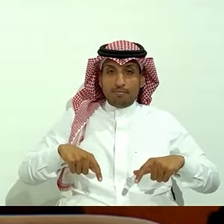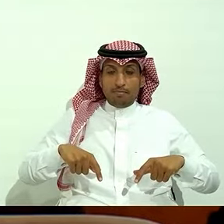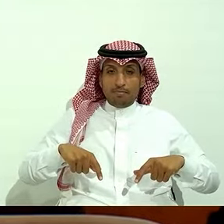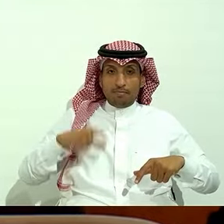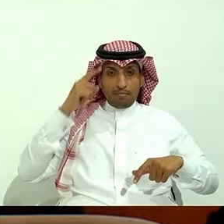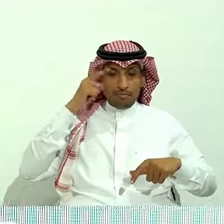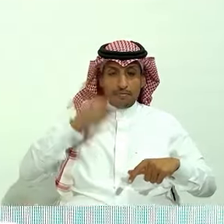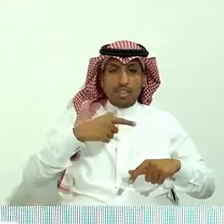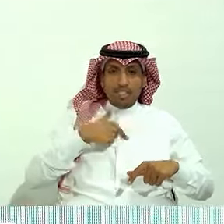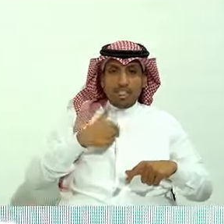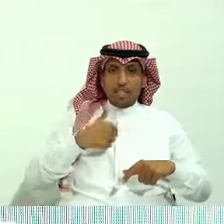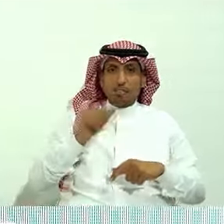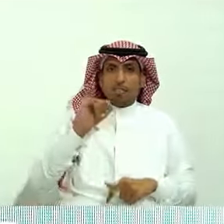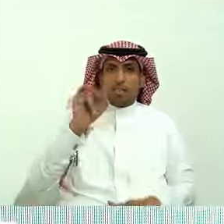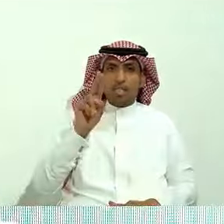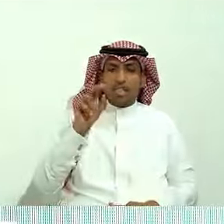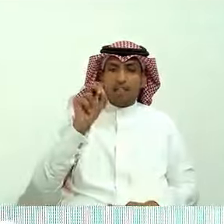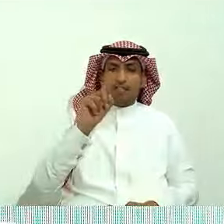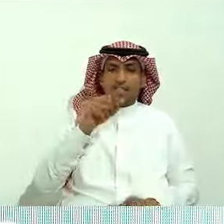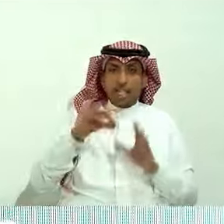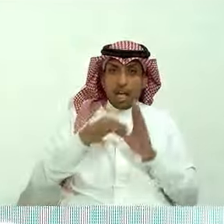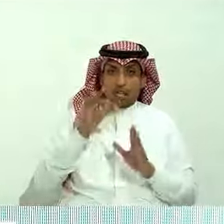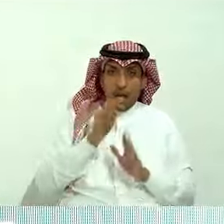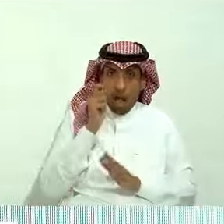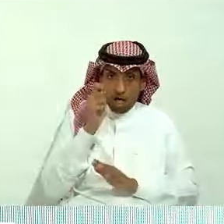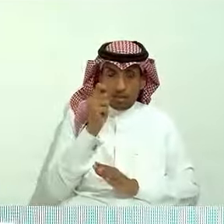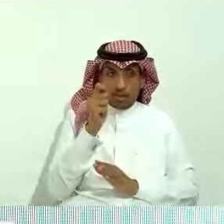متفتة. التطريز هذا أصلي،